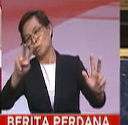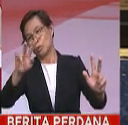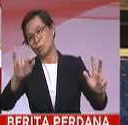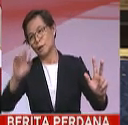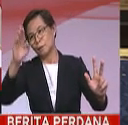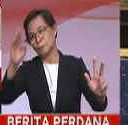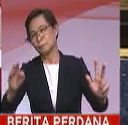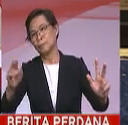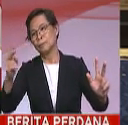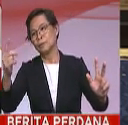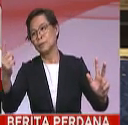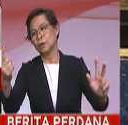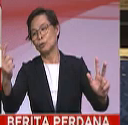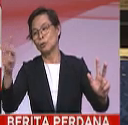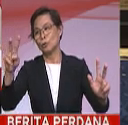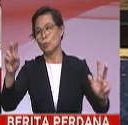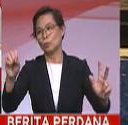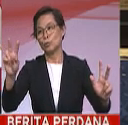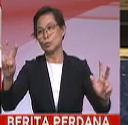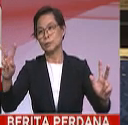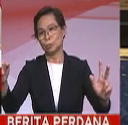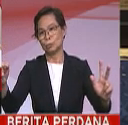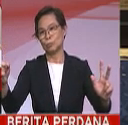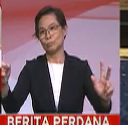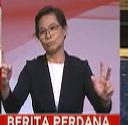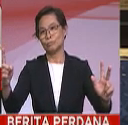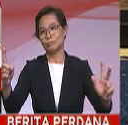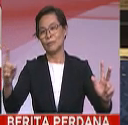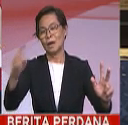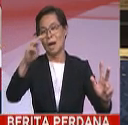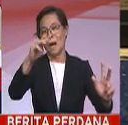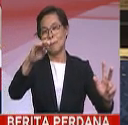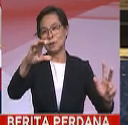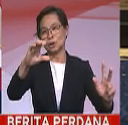26 Januari 2021.